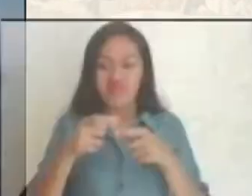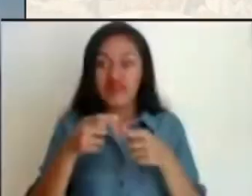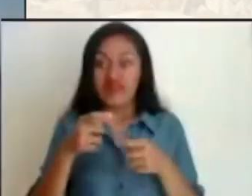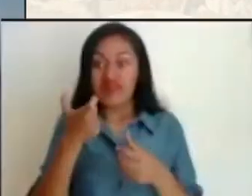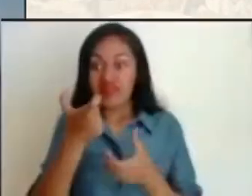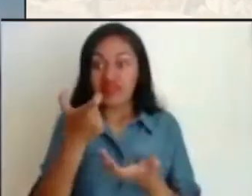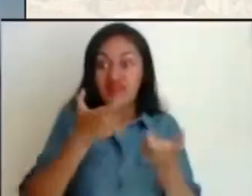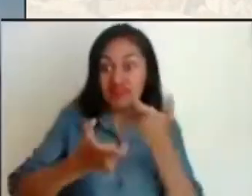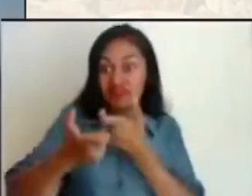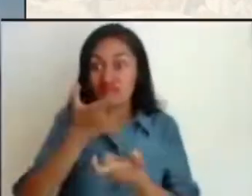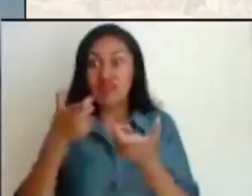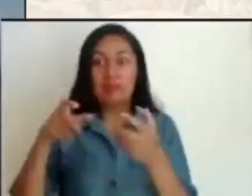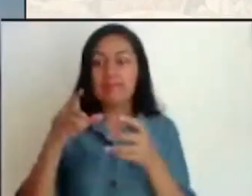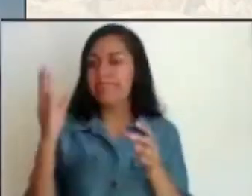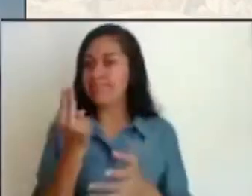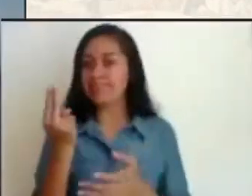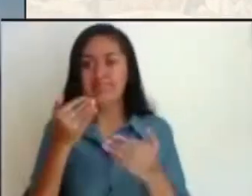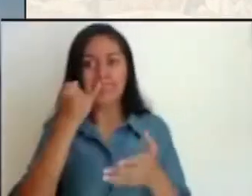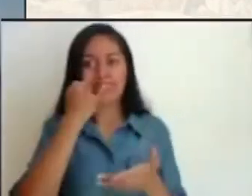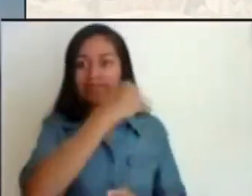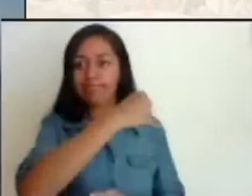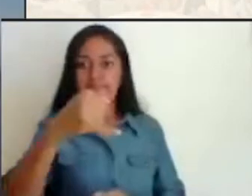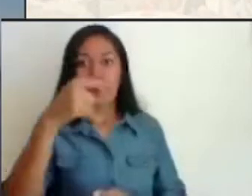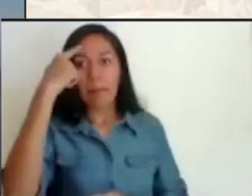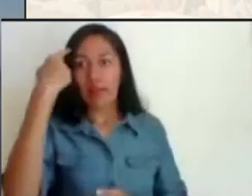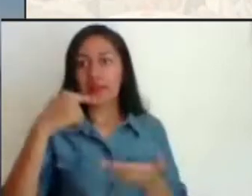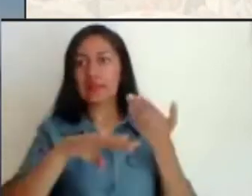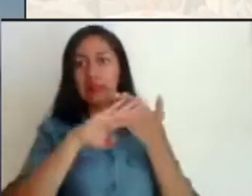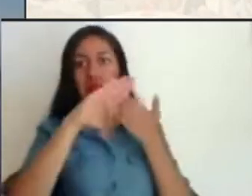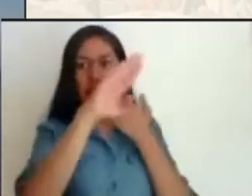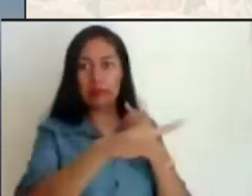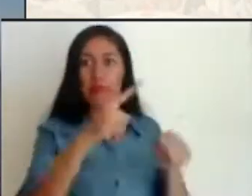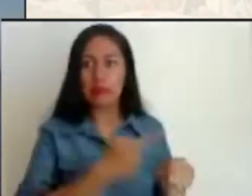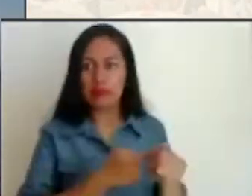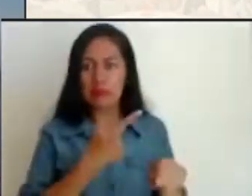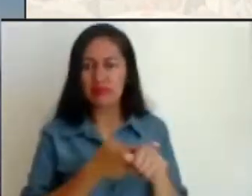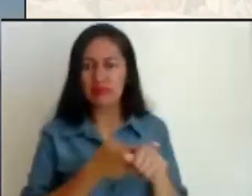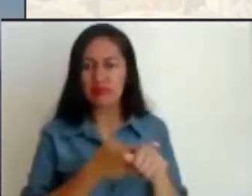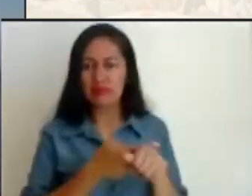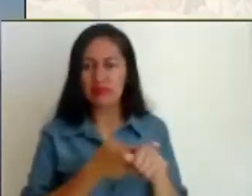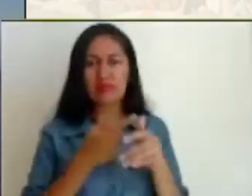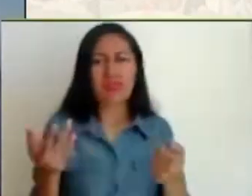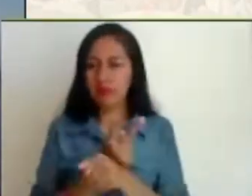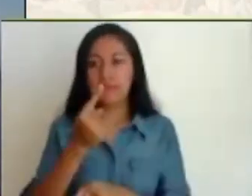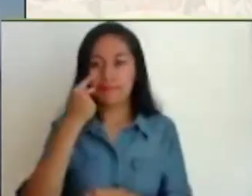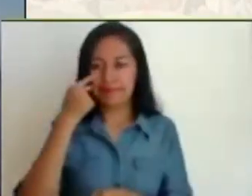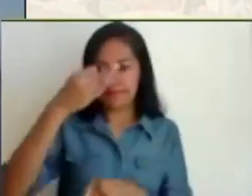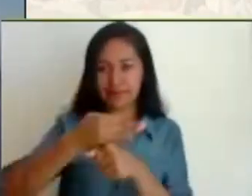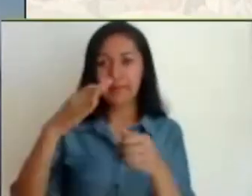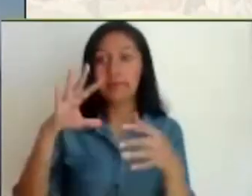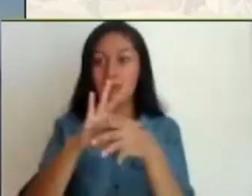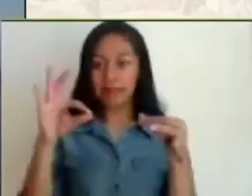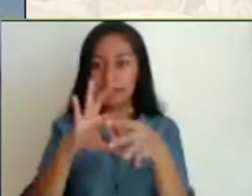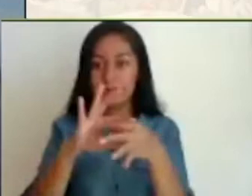con Constantinopla. La teoría contagionista sosteneva che la causa della peste era il cosiddetto